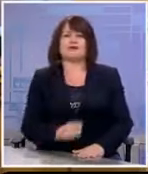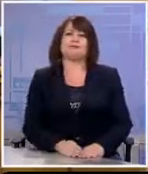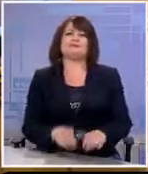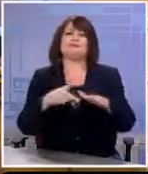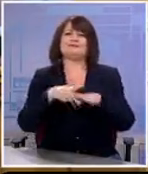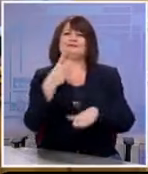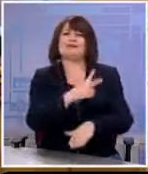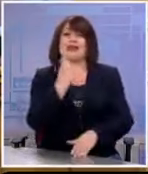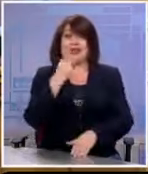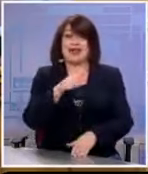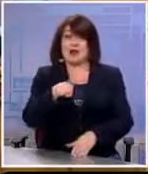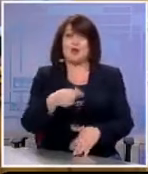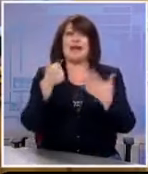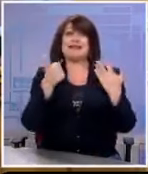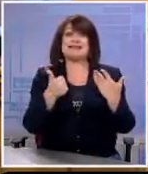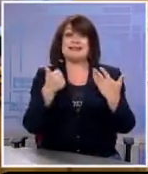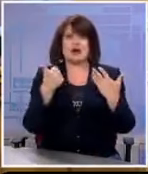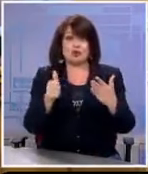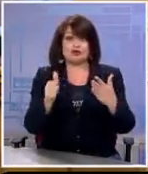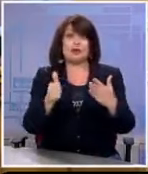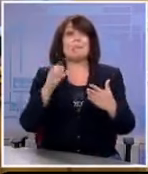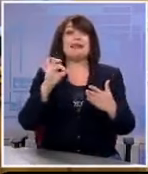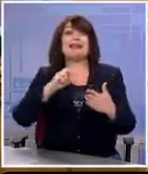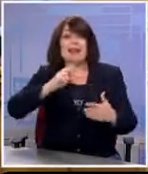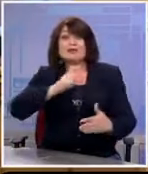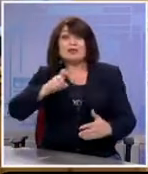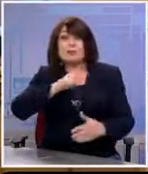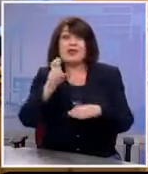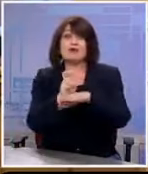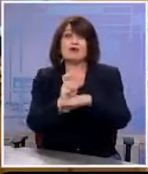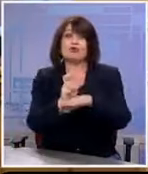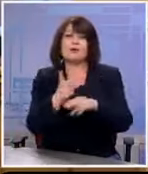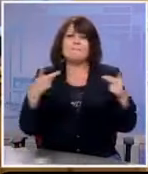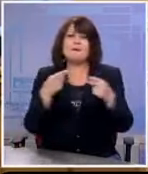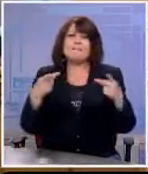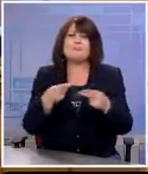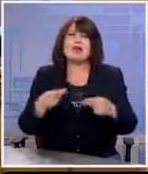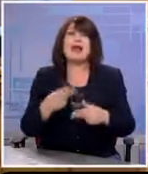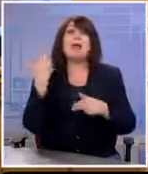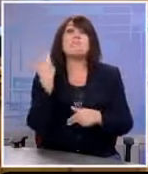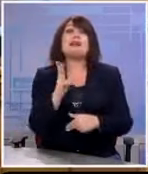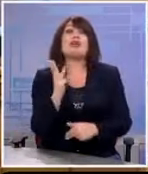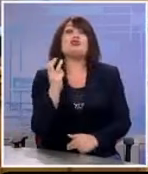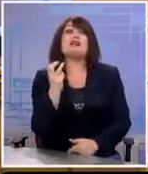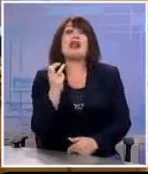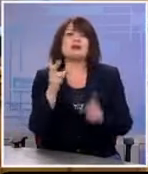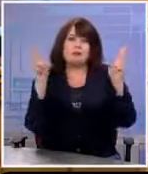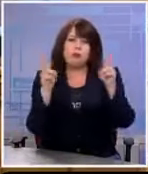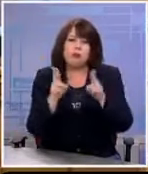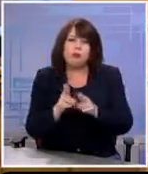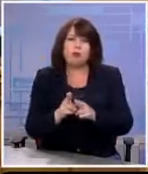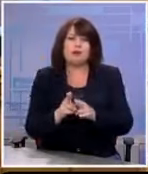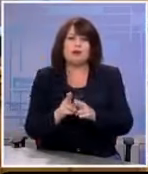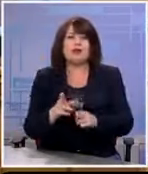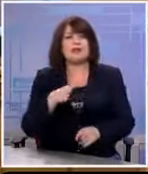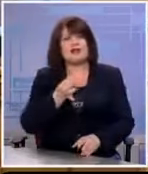είχε 1,650 δισεκατομμύρια ευρώ. Με τα κουρέματα αυτά έπεσε στα 530. Θέλετε